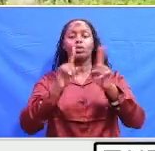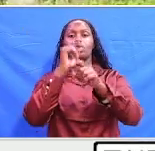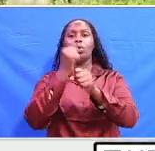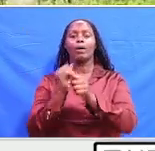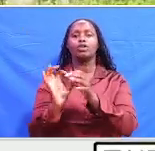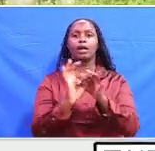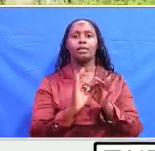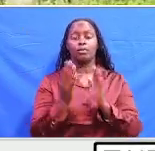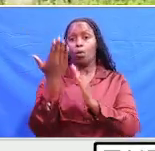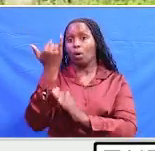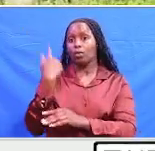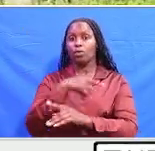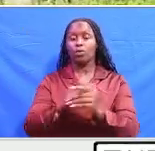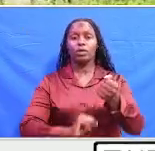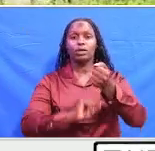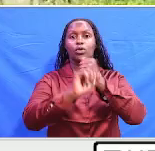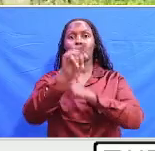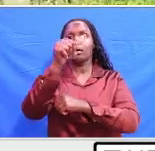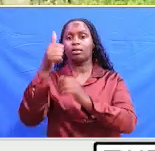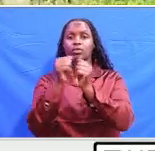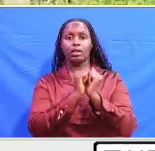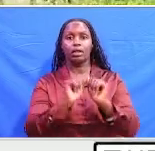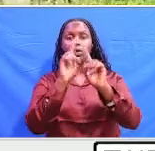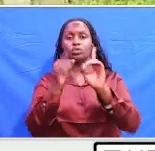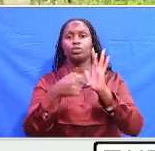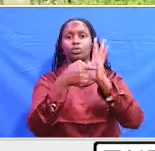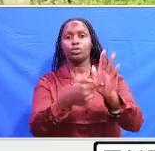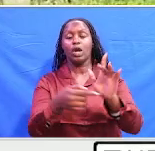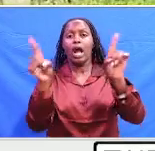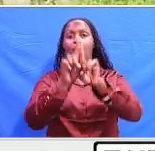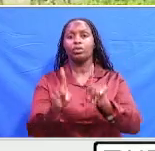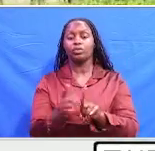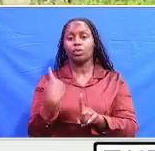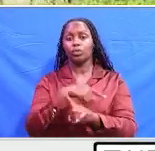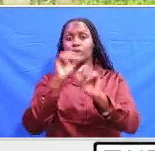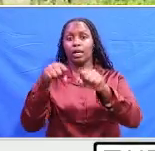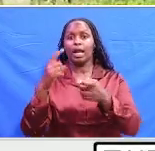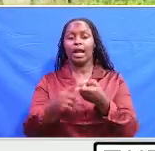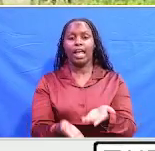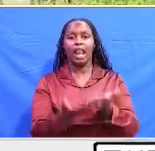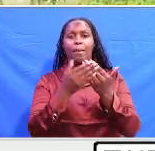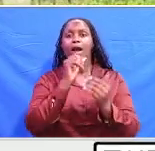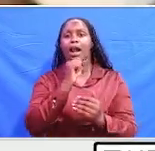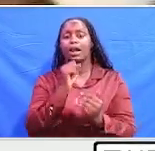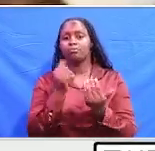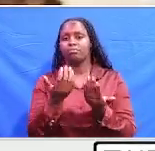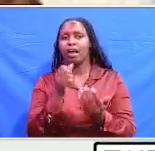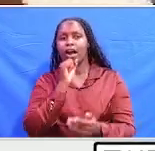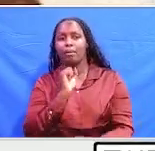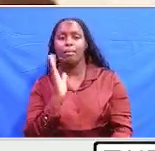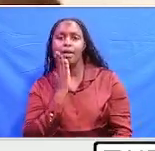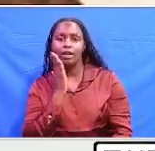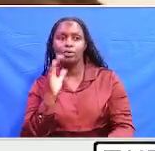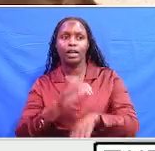ili tusaidiane, tukimbie watoto wetu wapunguzwe na gharama, na tena tutipiwe wakina shosho ili apate wapone.